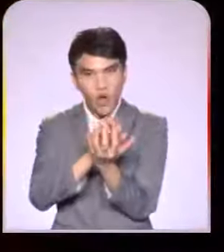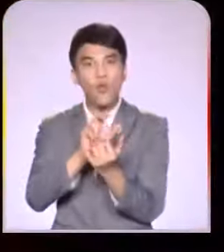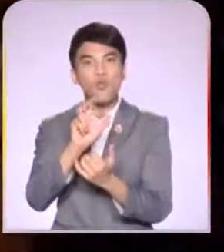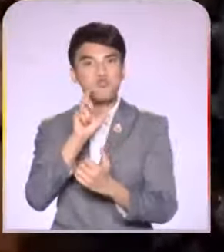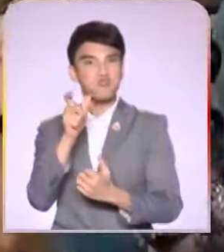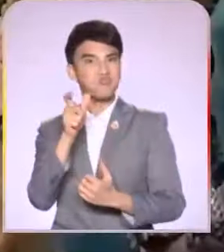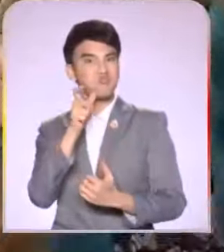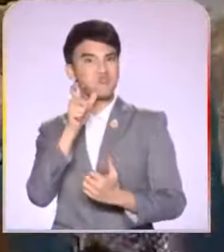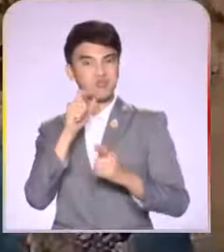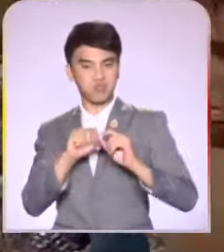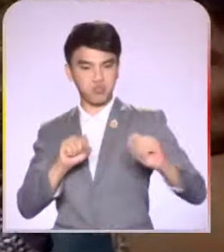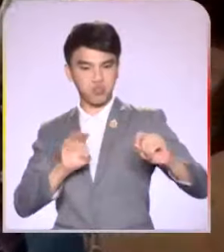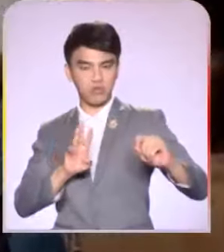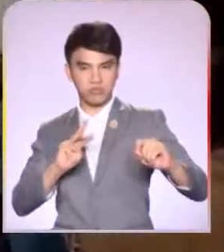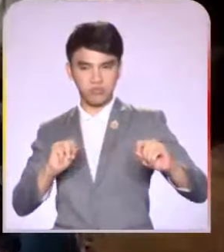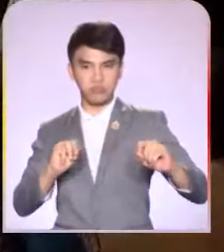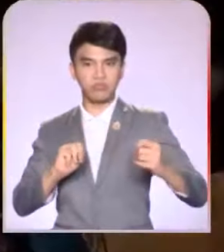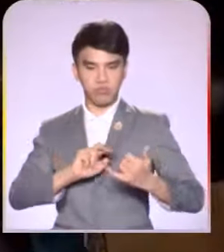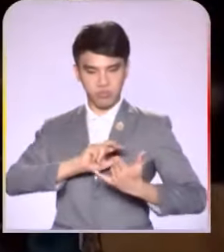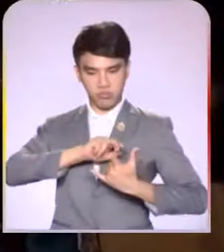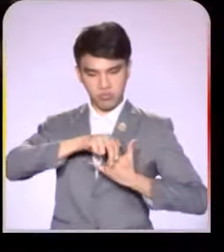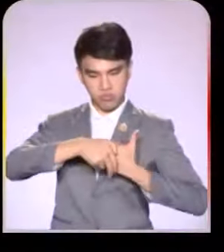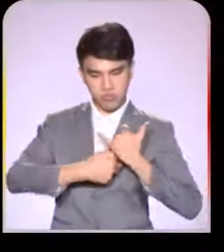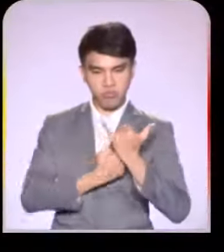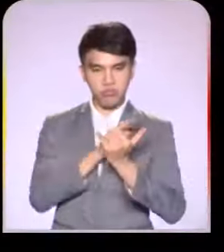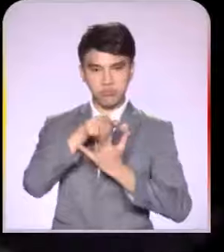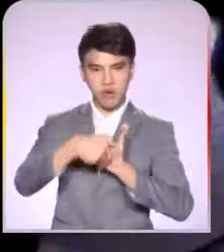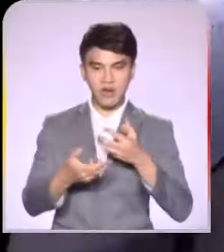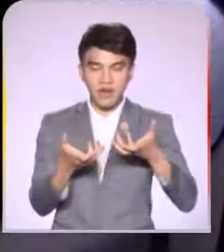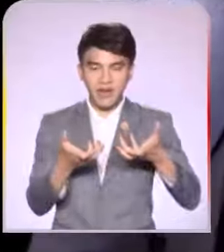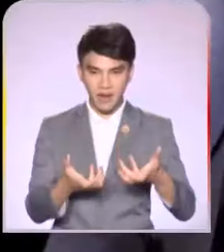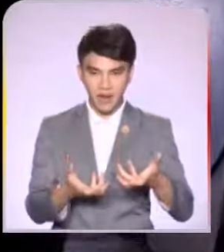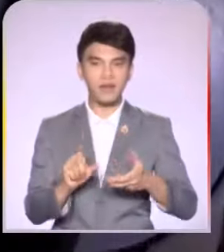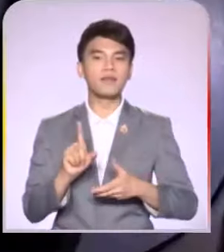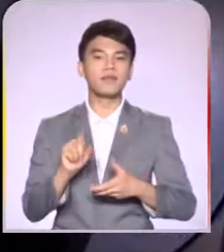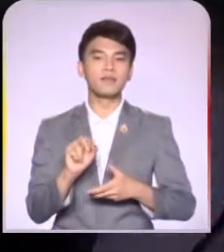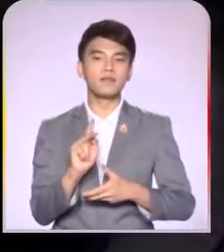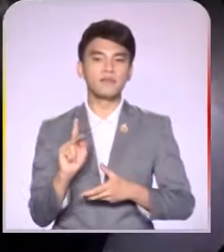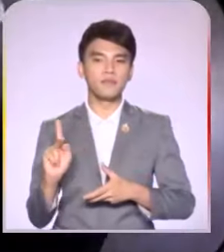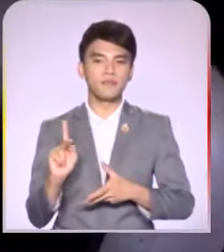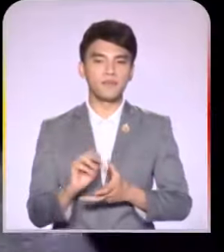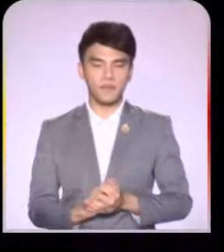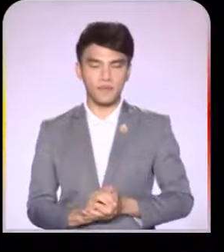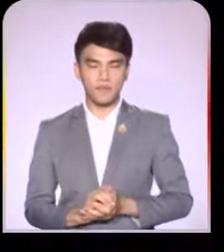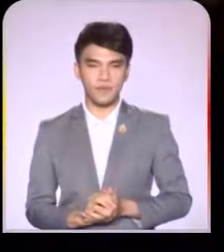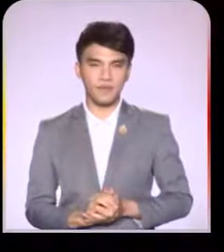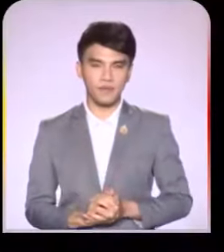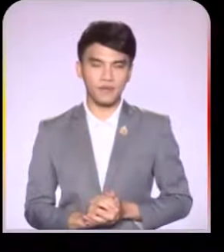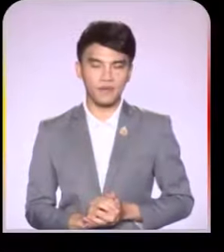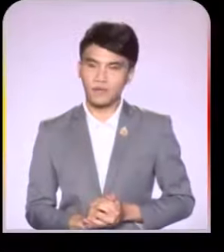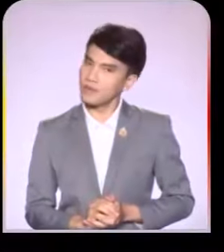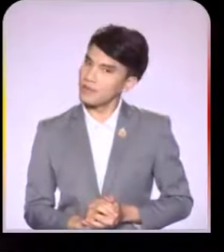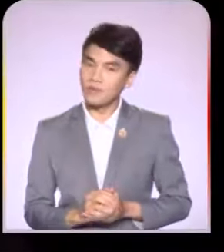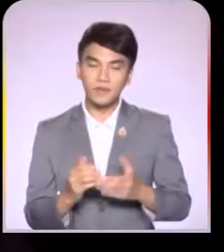ขนาดใหญ่เขาบอกยาวประมาณ4เมตรนะคุณปุ้มคุณจอยคุณผู้ช ม น้ำหนักตัวไม่ต่ำกว่า20กิโลกรั ม รัดตัวคุณป้าครับ